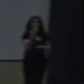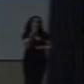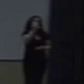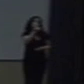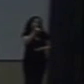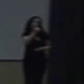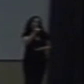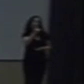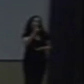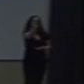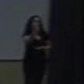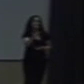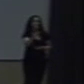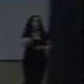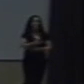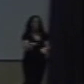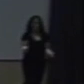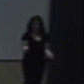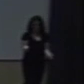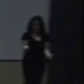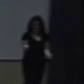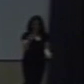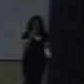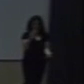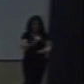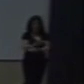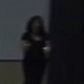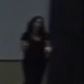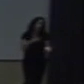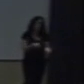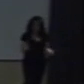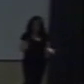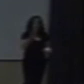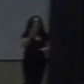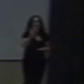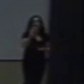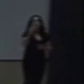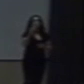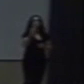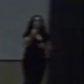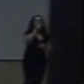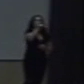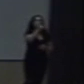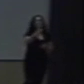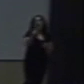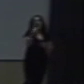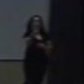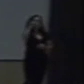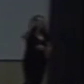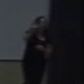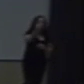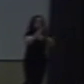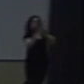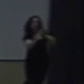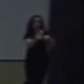temes no els segueixo i els miro com a espectador i sé que em puc creure i sé que no, però aleshores clar, si comencen, ui, hi havia policies que feien, bueno, sí, molt bé, aviam qui m'ho diu, no? Això està clar,